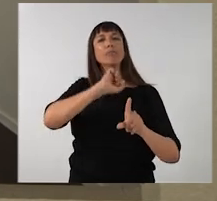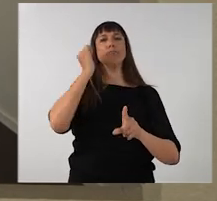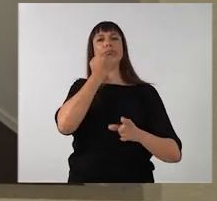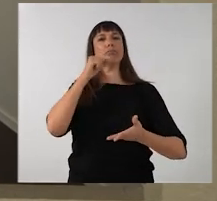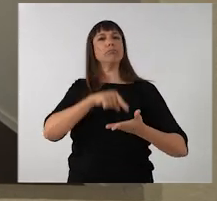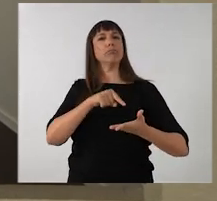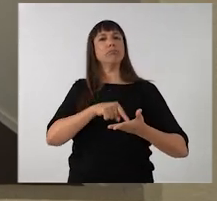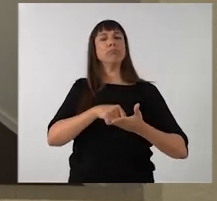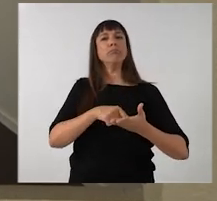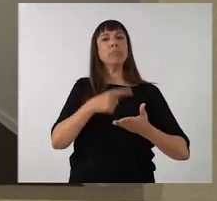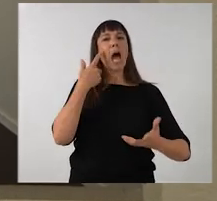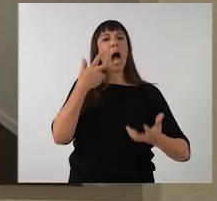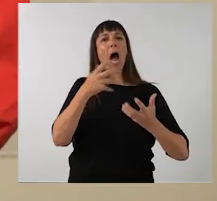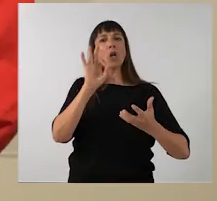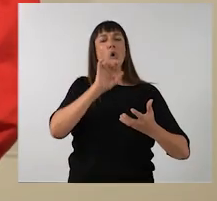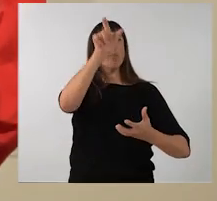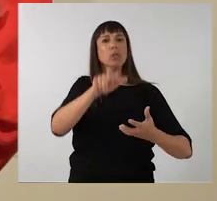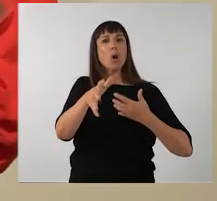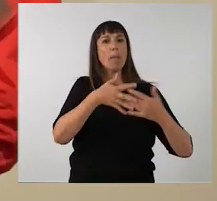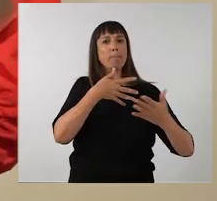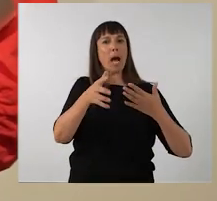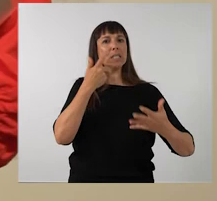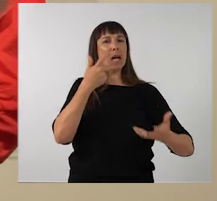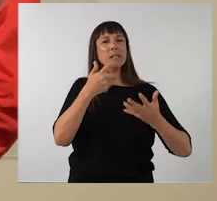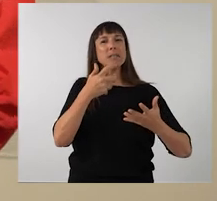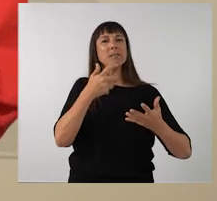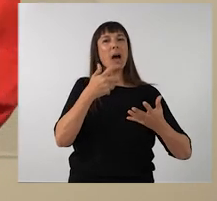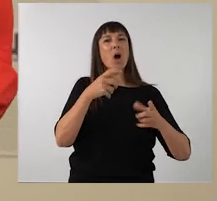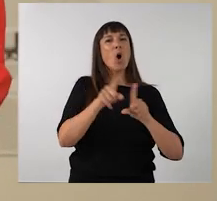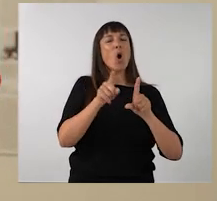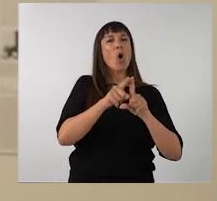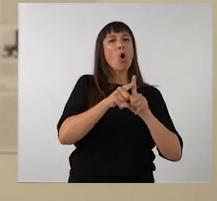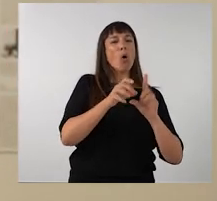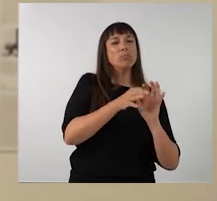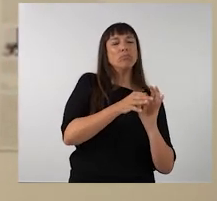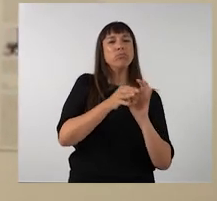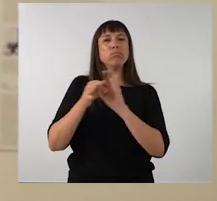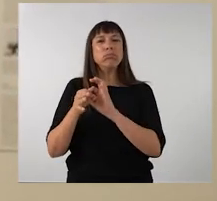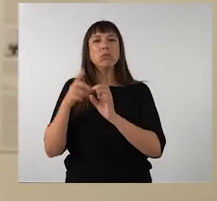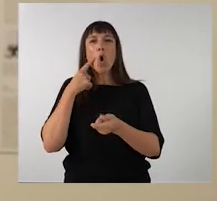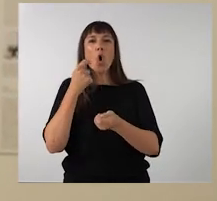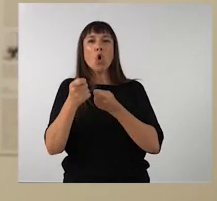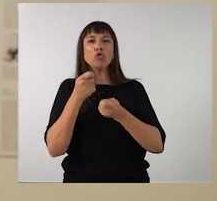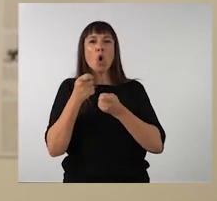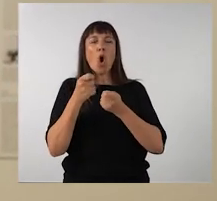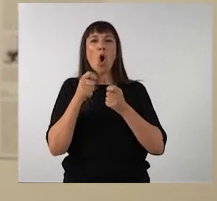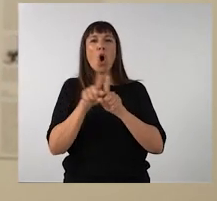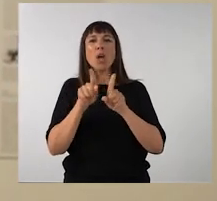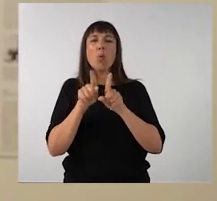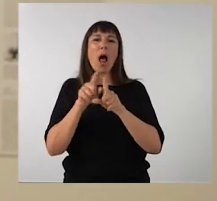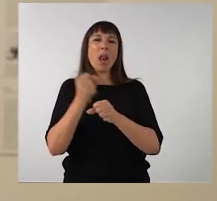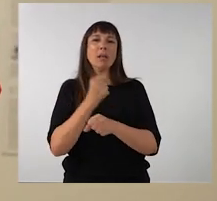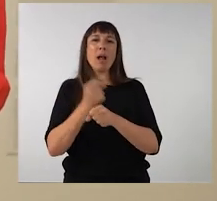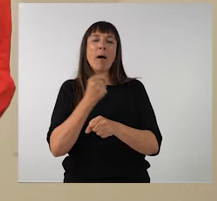mica reivindicar que l'art i que el treball de l'artista no poden estar examinats o sotmesos al